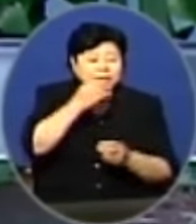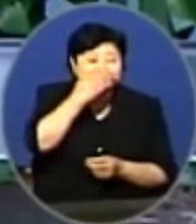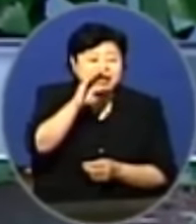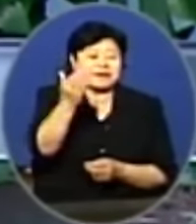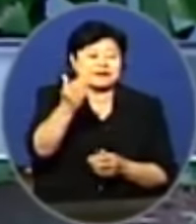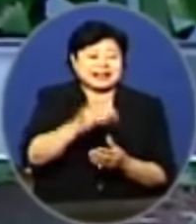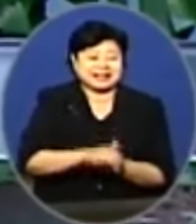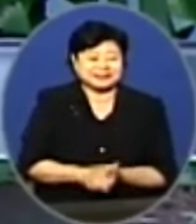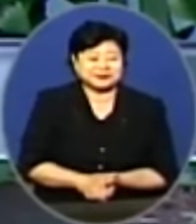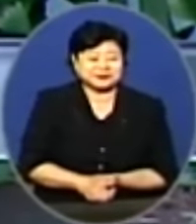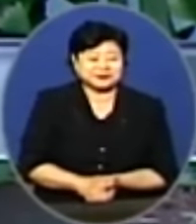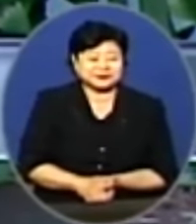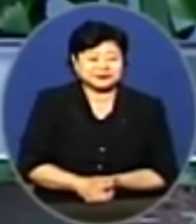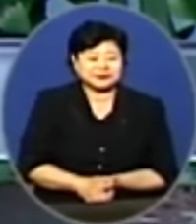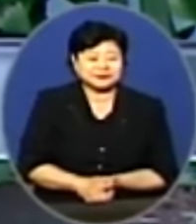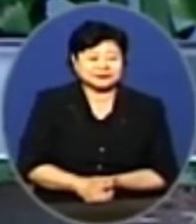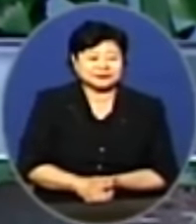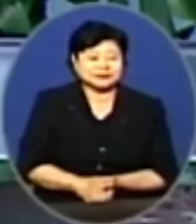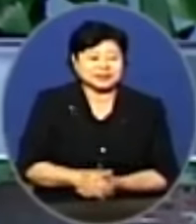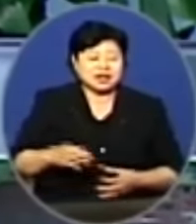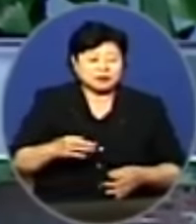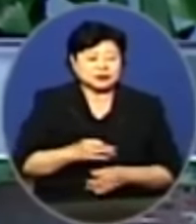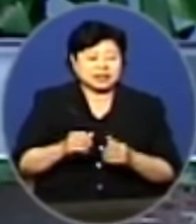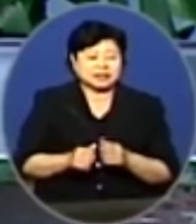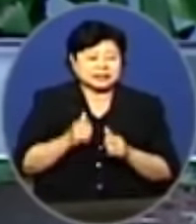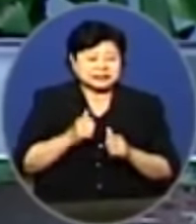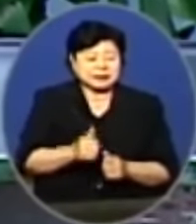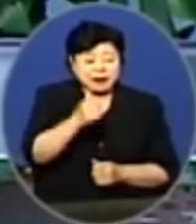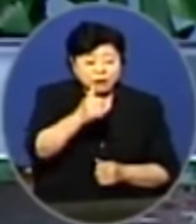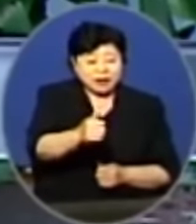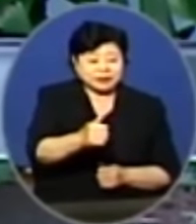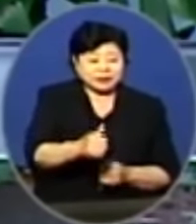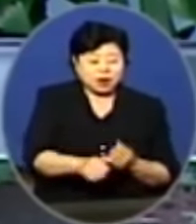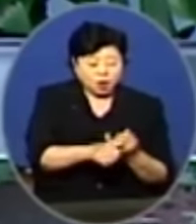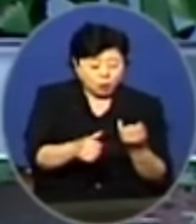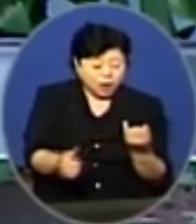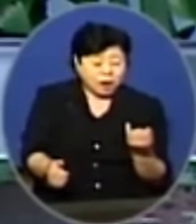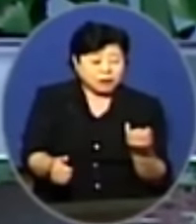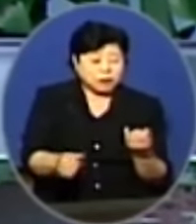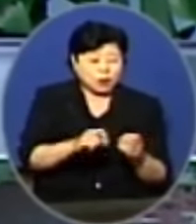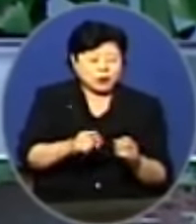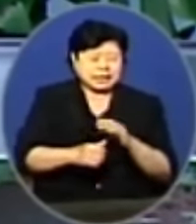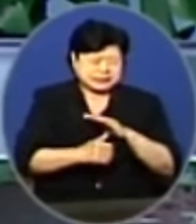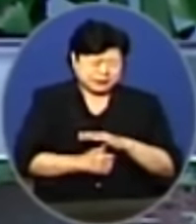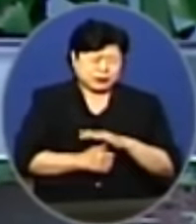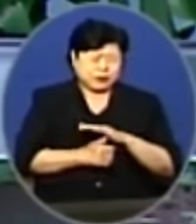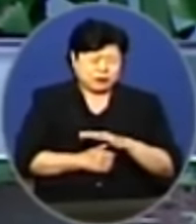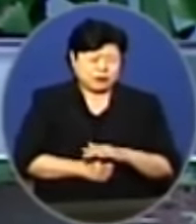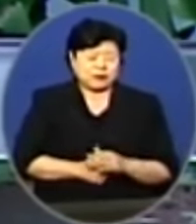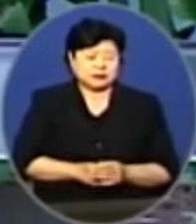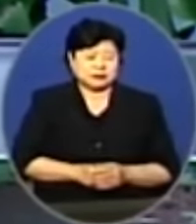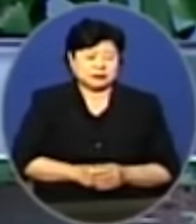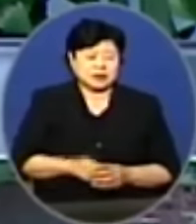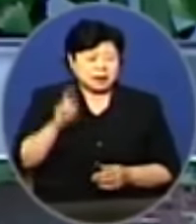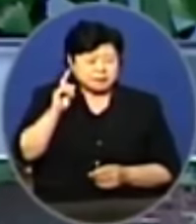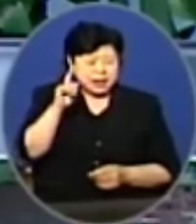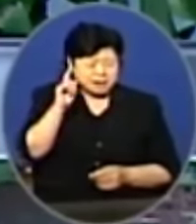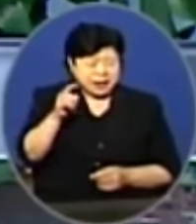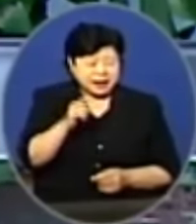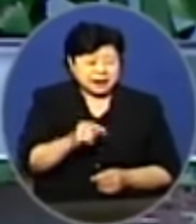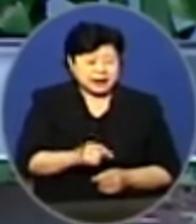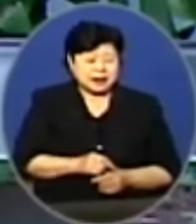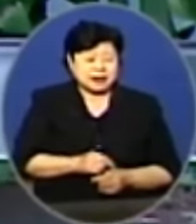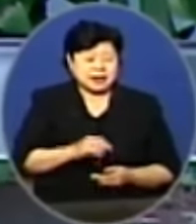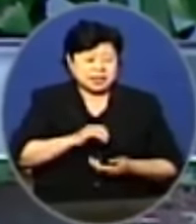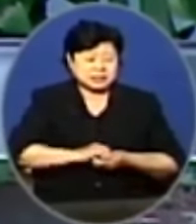응답받은 기도가 되는 것입니다. 불의한 재판관도 이 과부가 오래 참고 매일같이